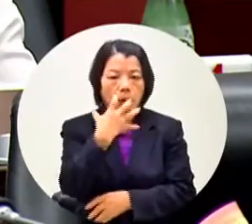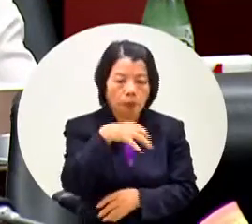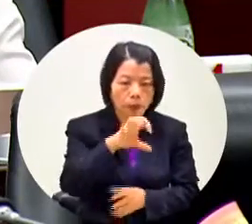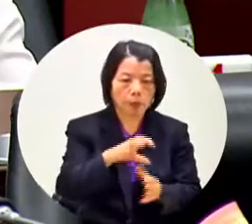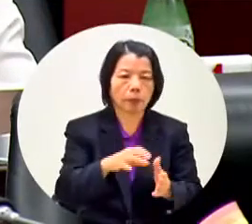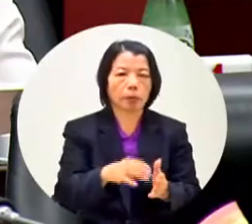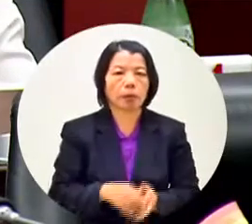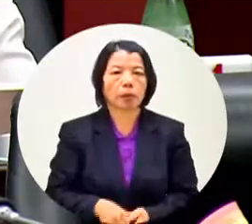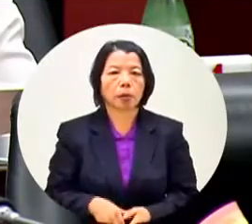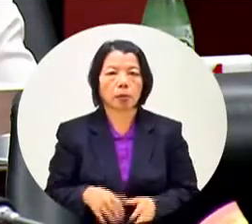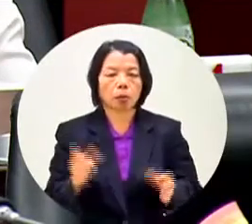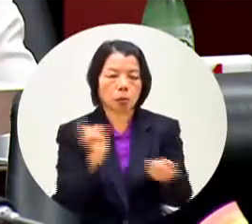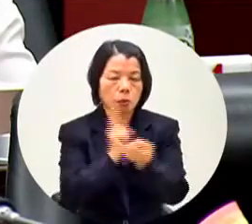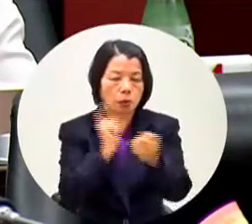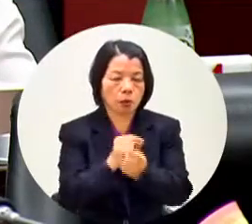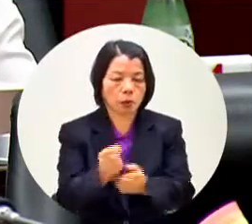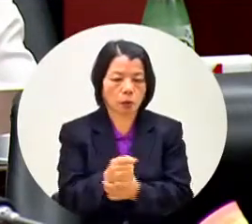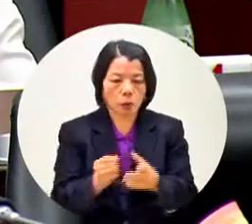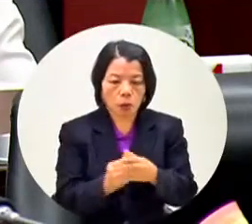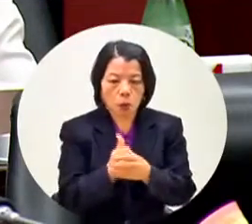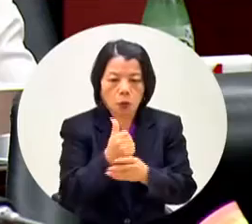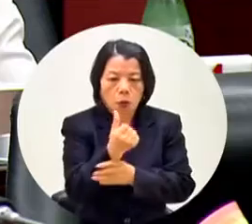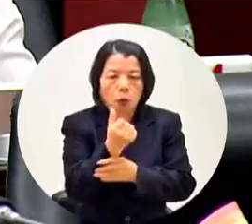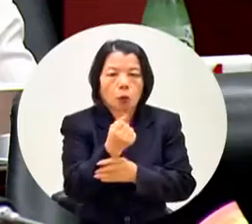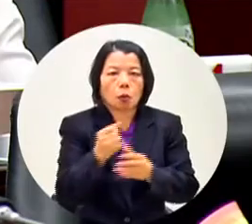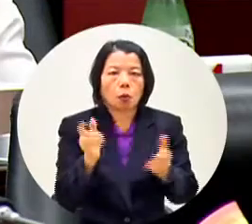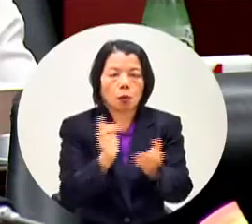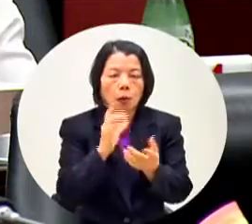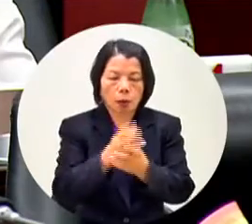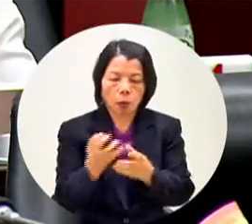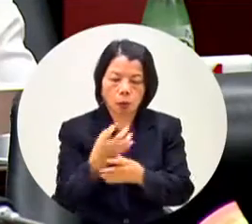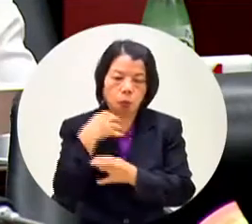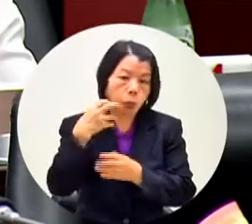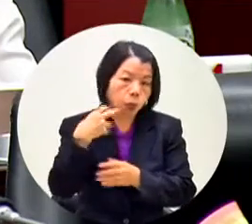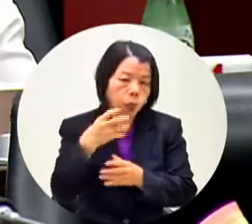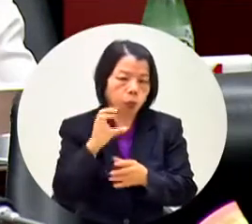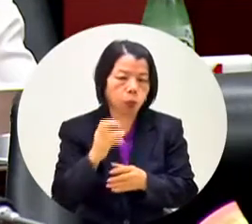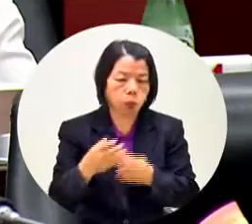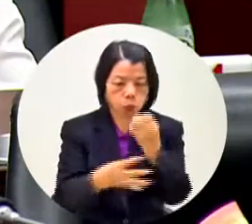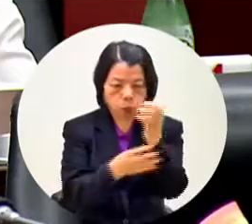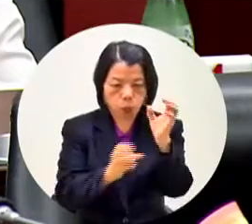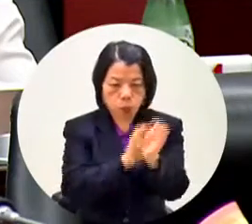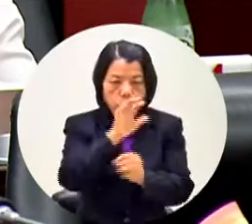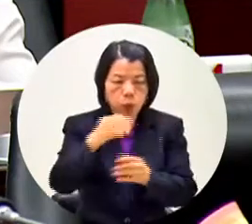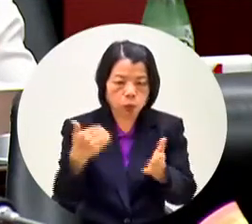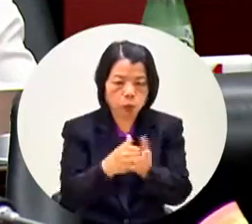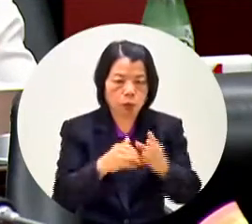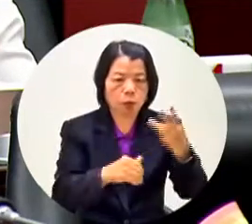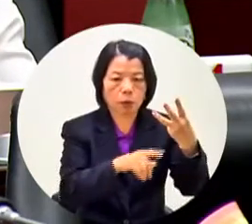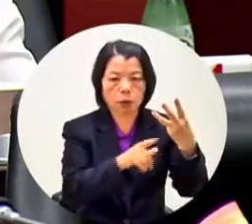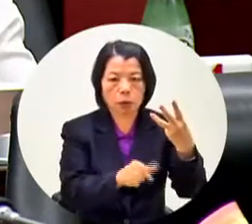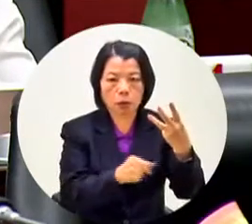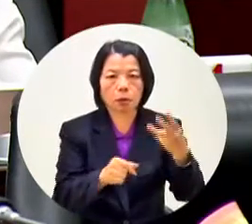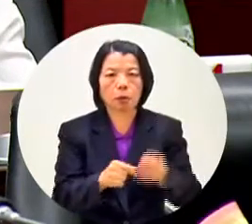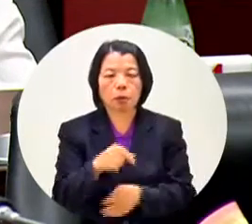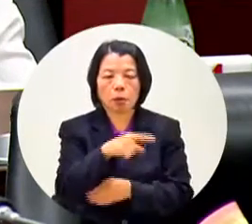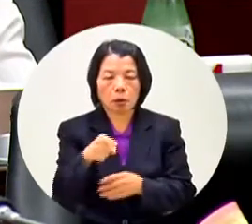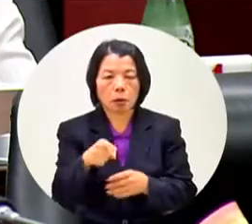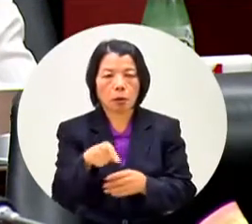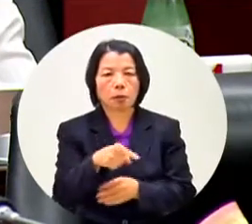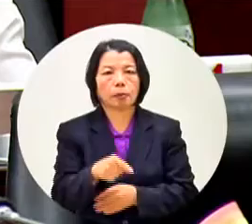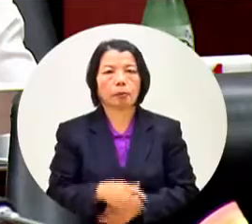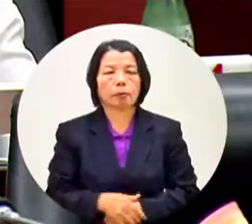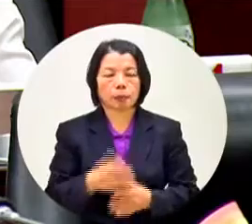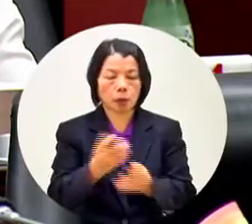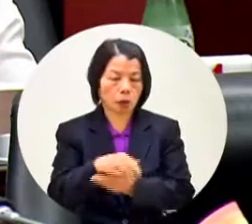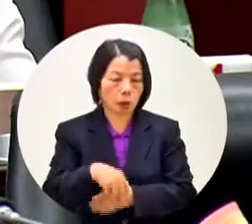候，拔蜡同期的好抽芽开花，所以导致同时的结果，造成今年3月份，好，各